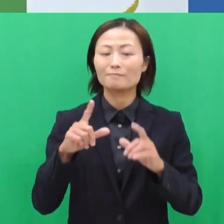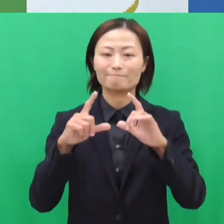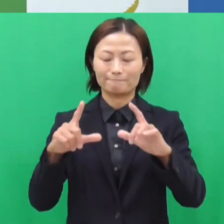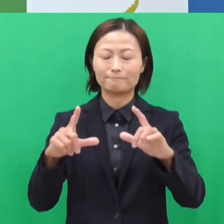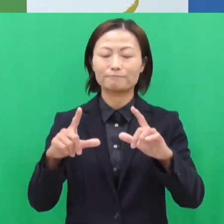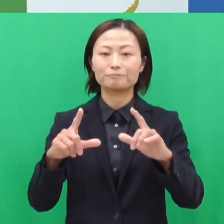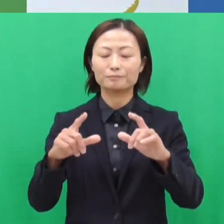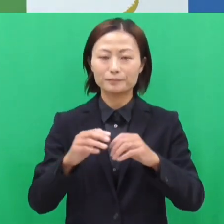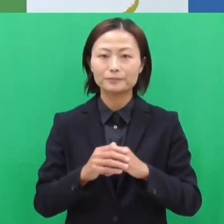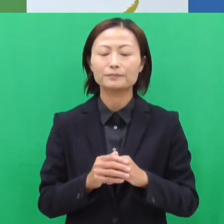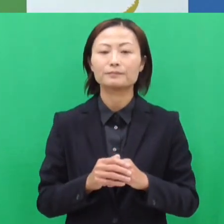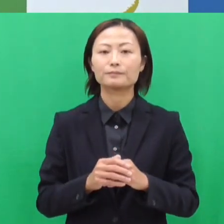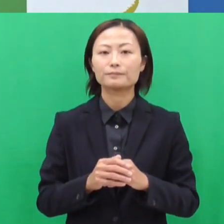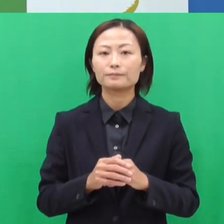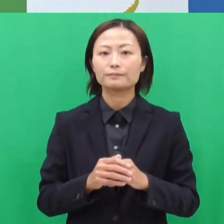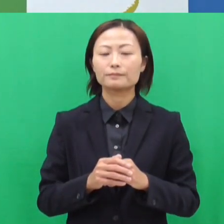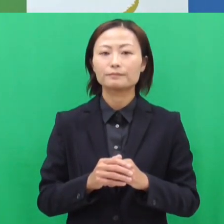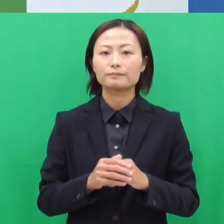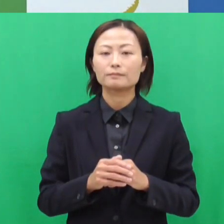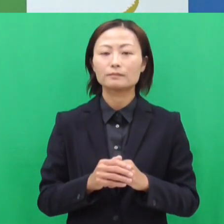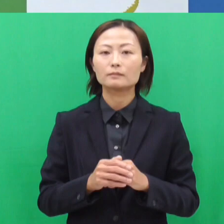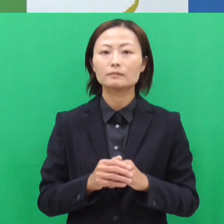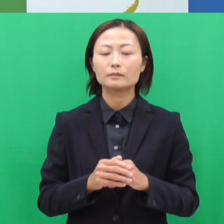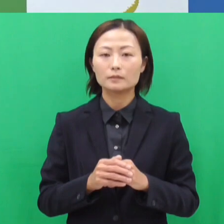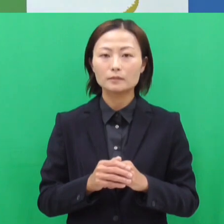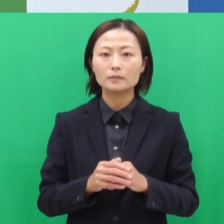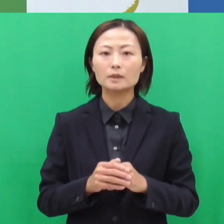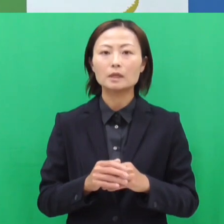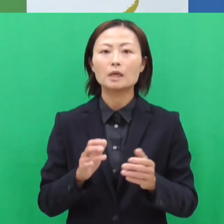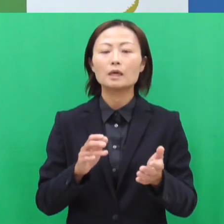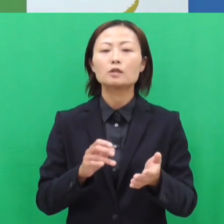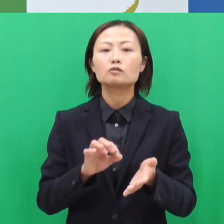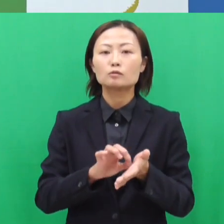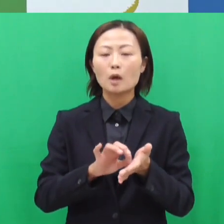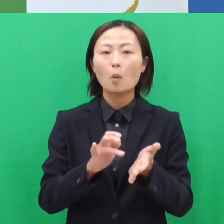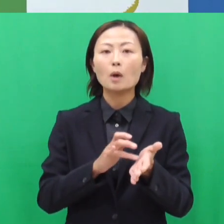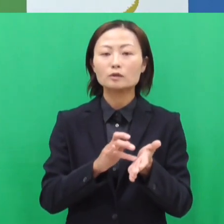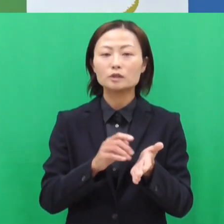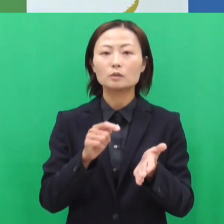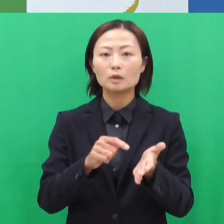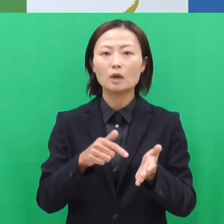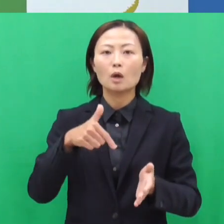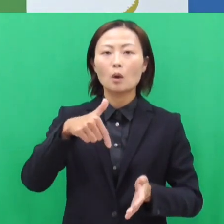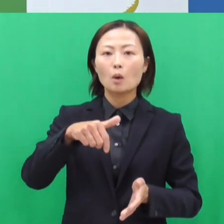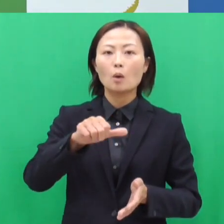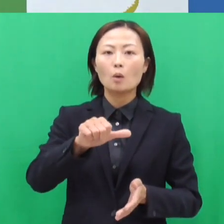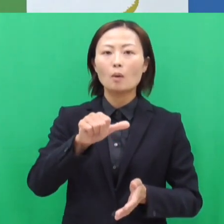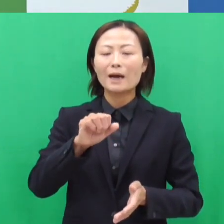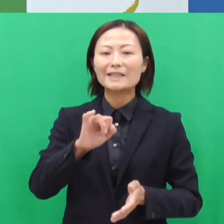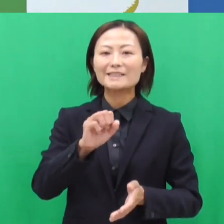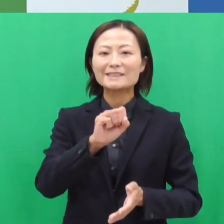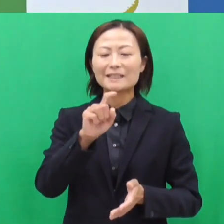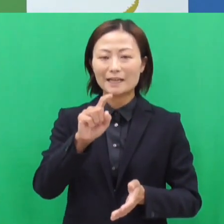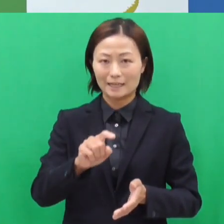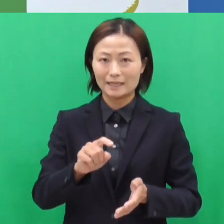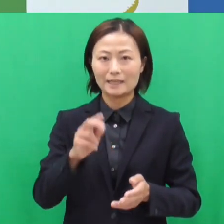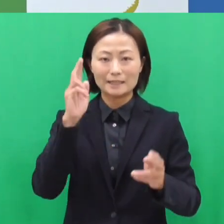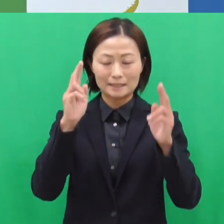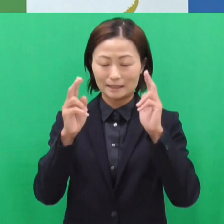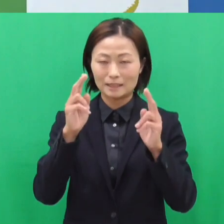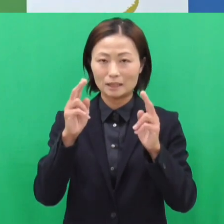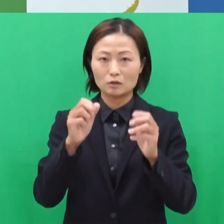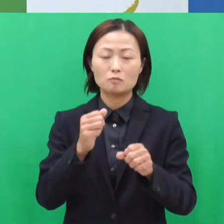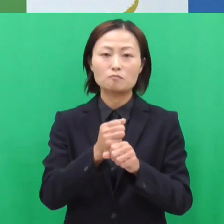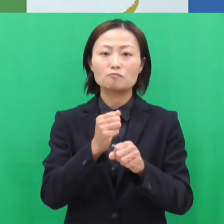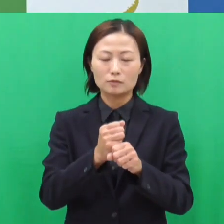ワクチン接種申請です主要ワクチンにつきましてはファイアファイター社製のBA45